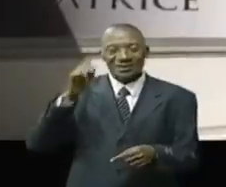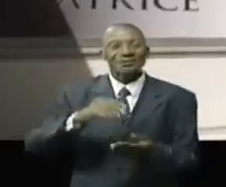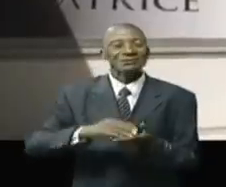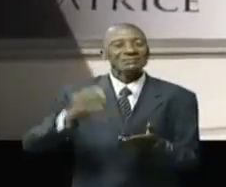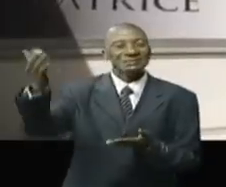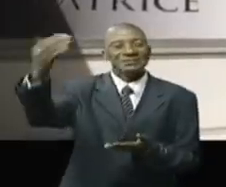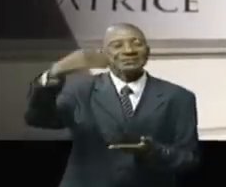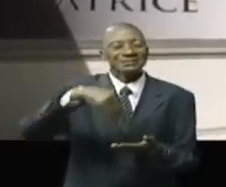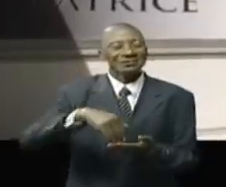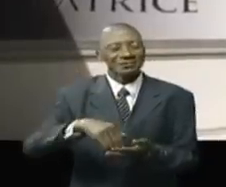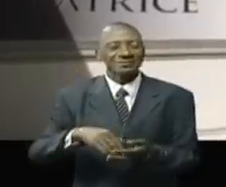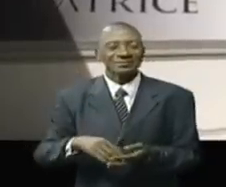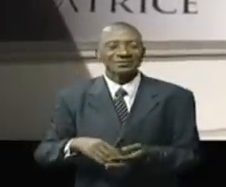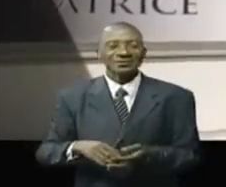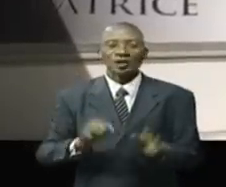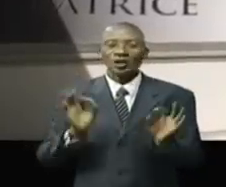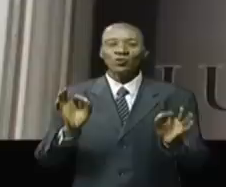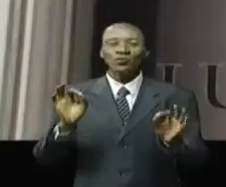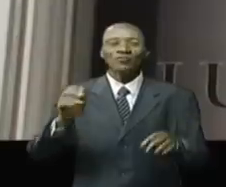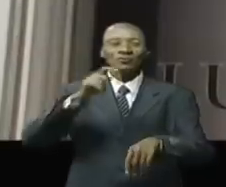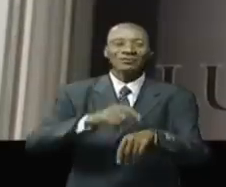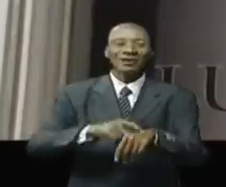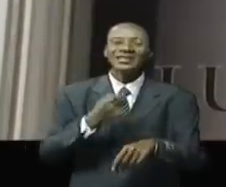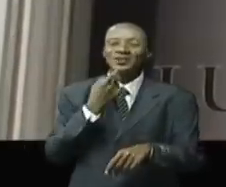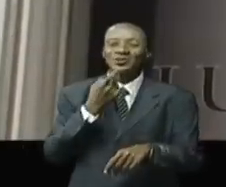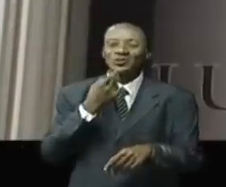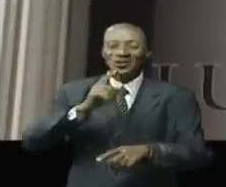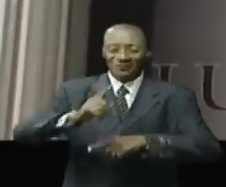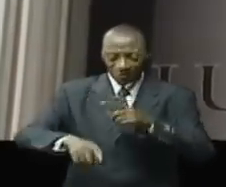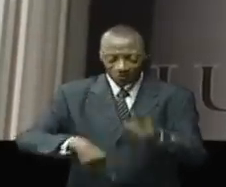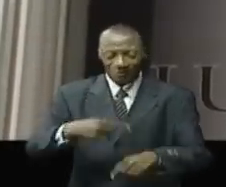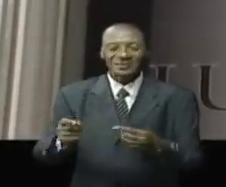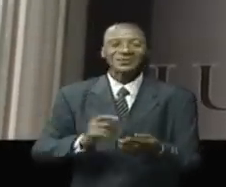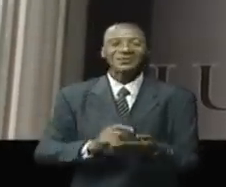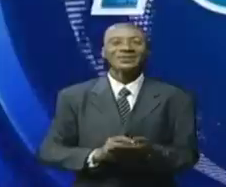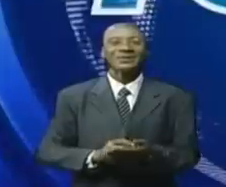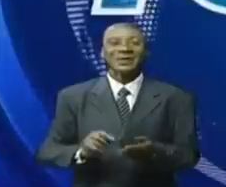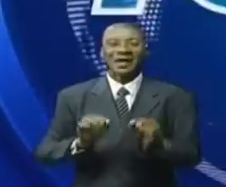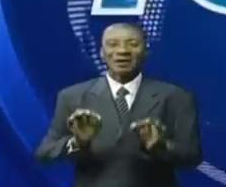s'écrira désormais avec un autre regard, une nouvelle plume.